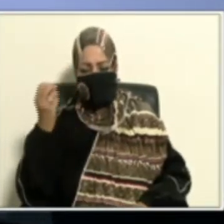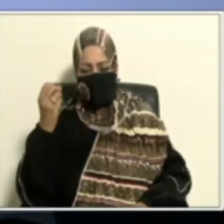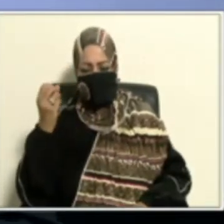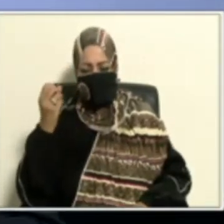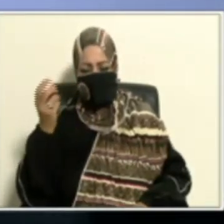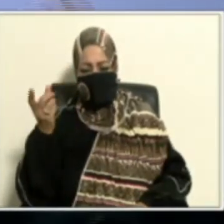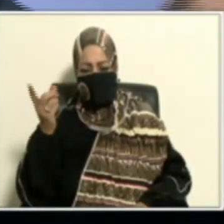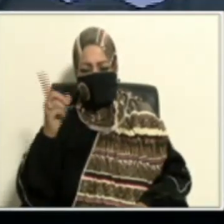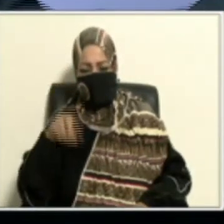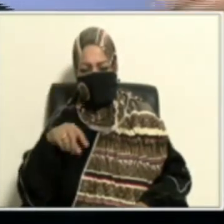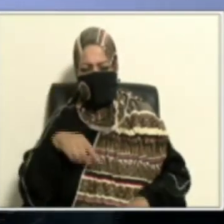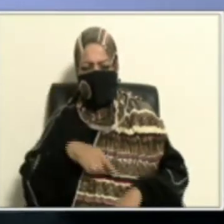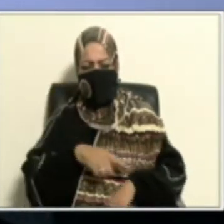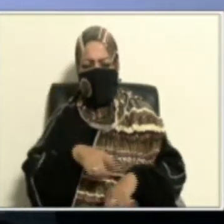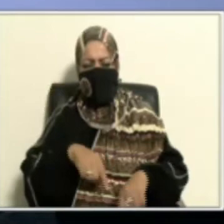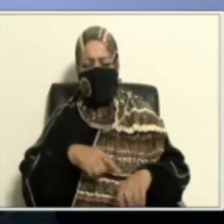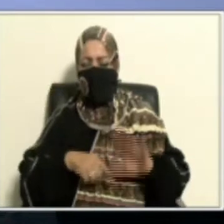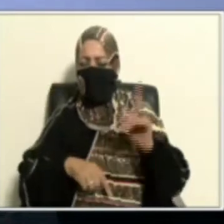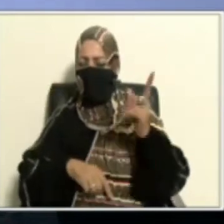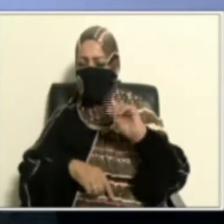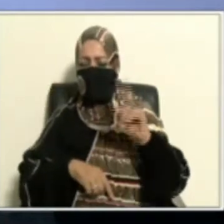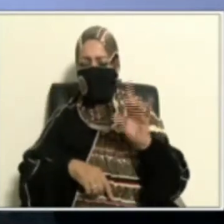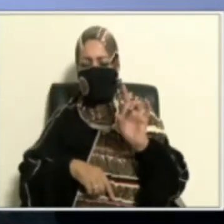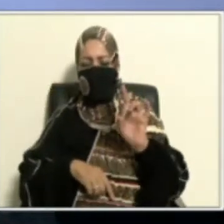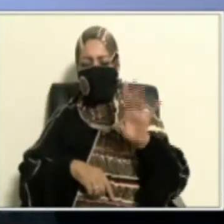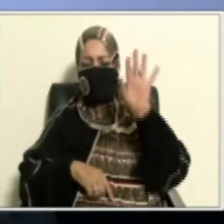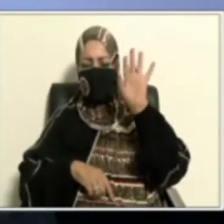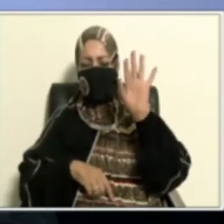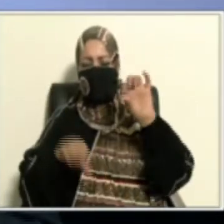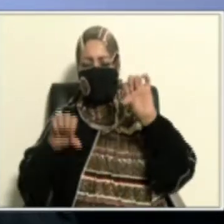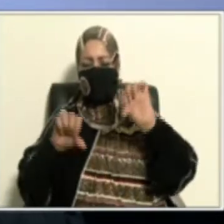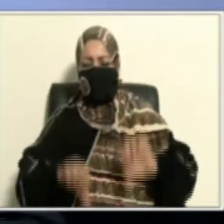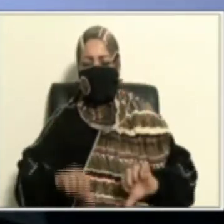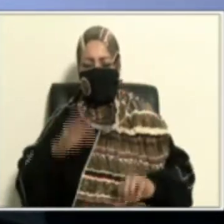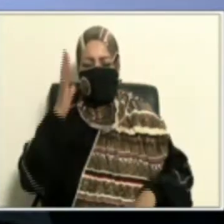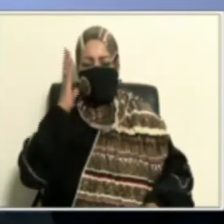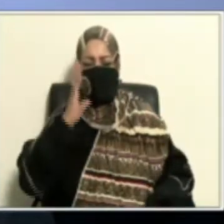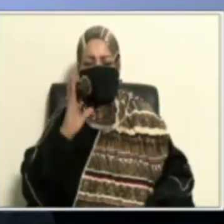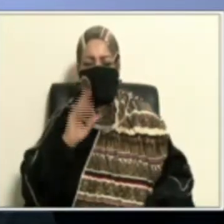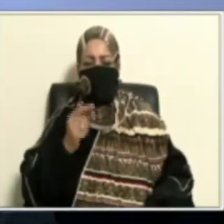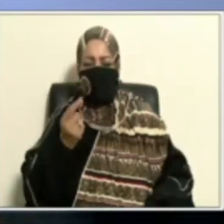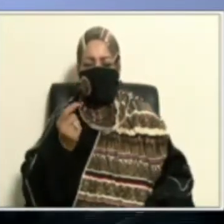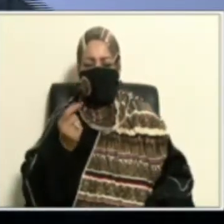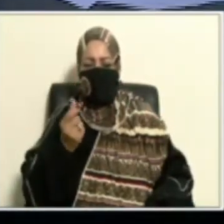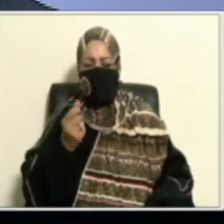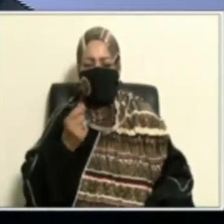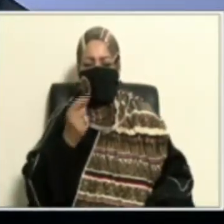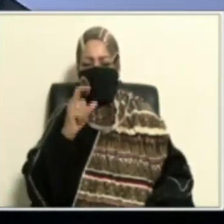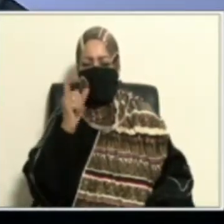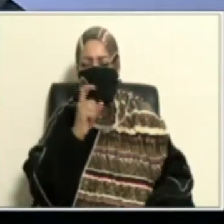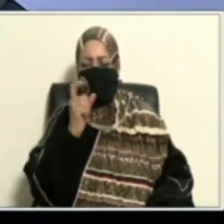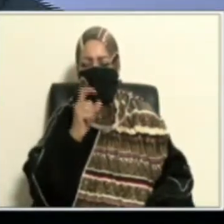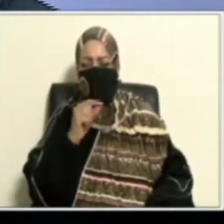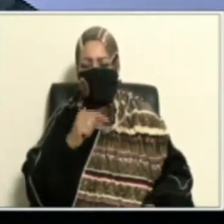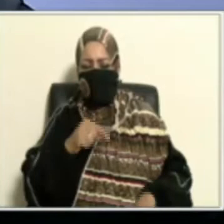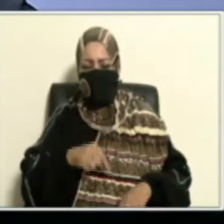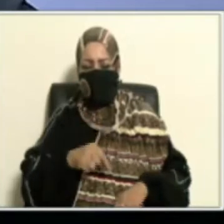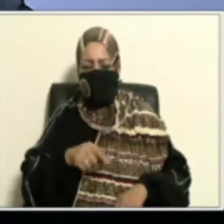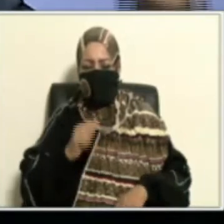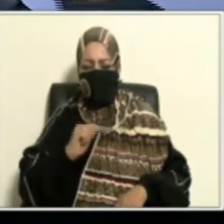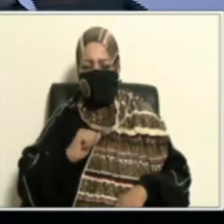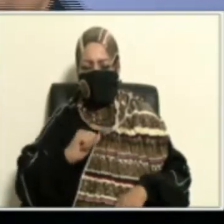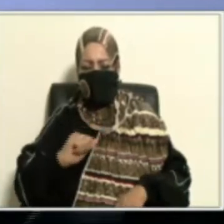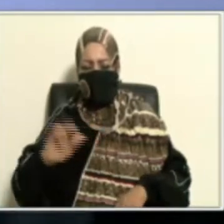3 أمور، إما الخروج من المسجد يعني أني قلت السلام عليكم مستعجل وطلعت ولما